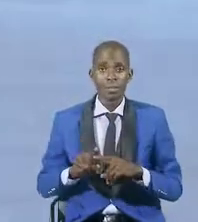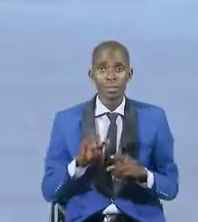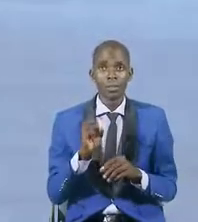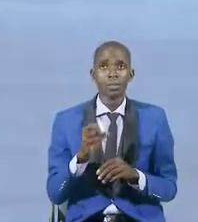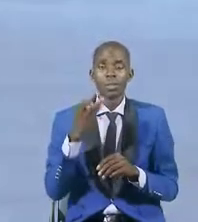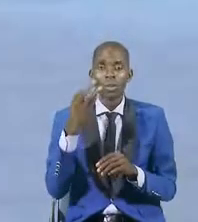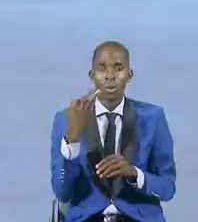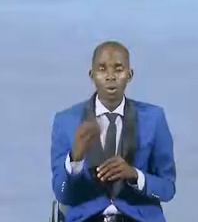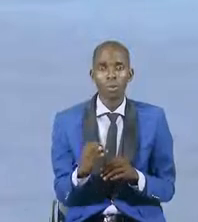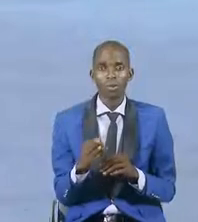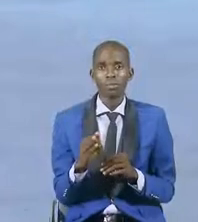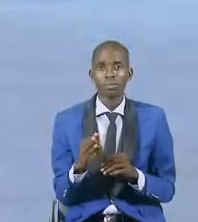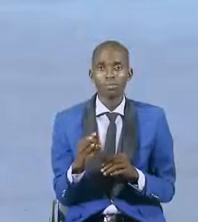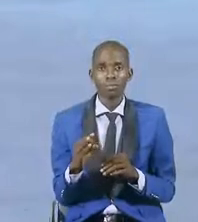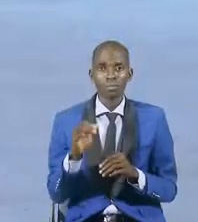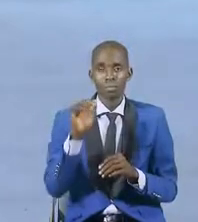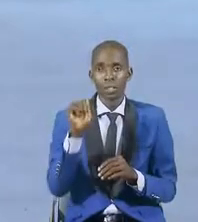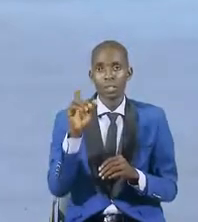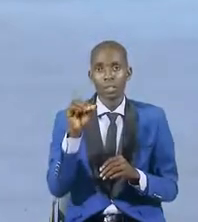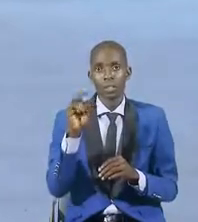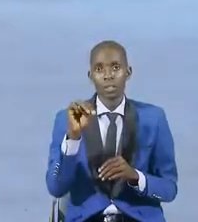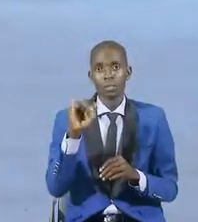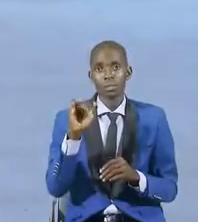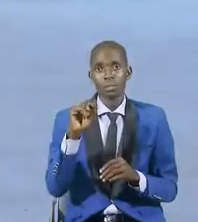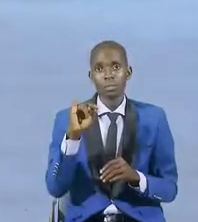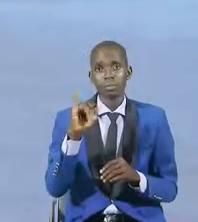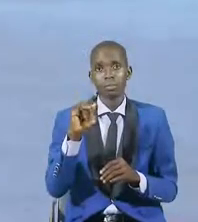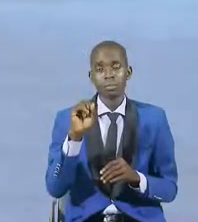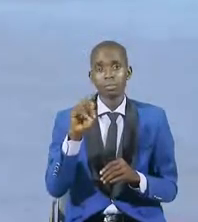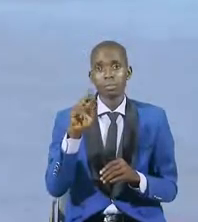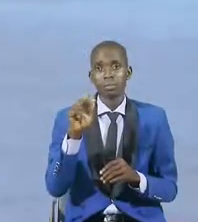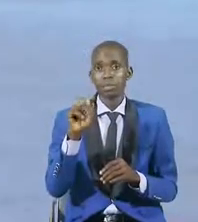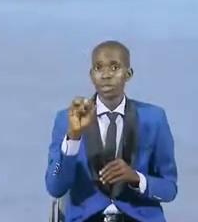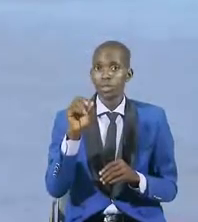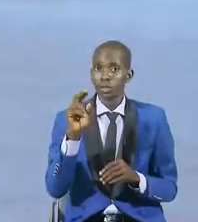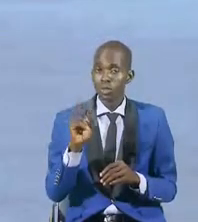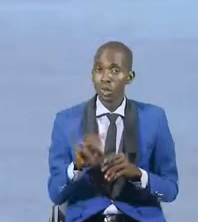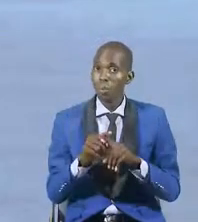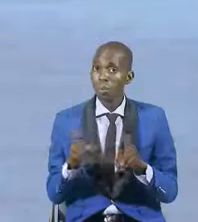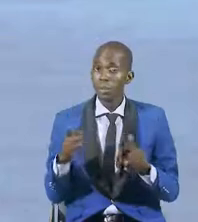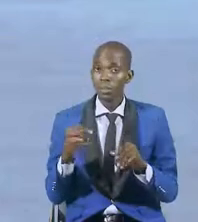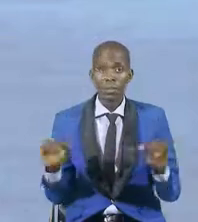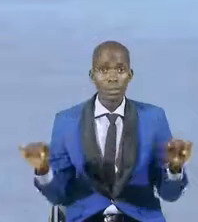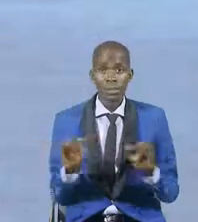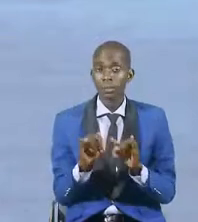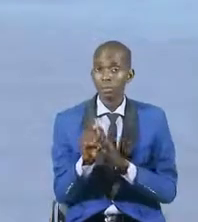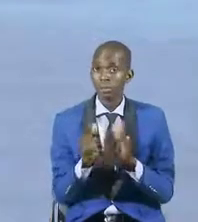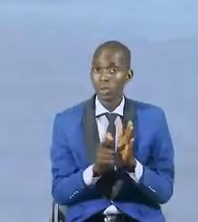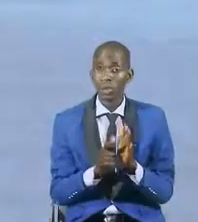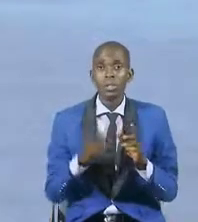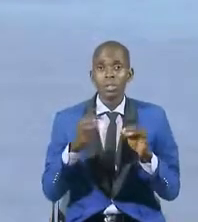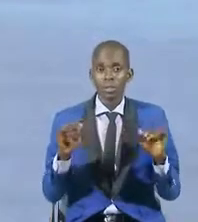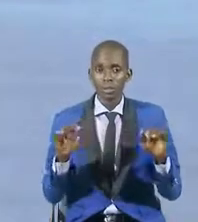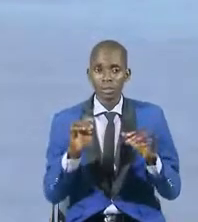Diversité de ministères, mais le même Seigneur. Verset parle de